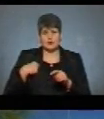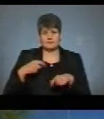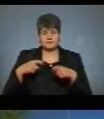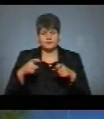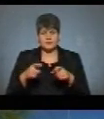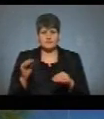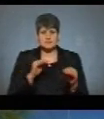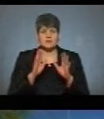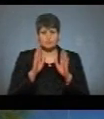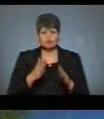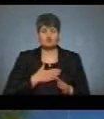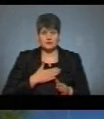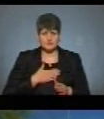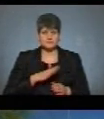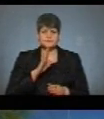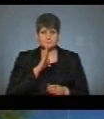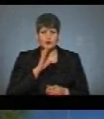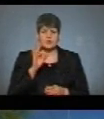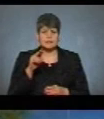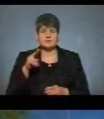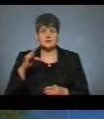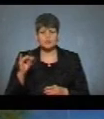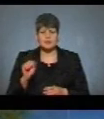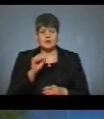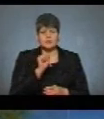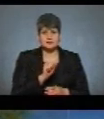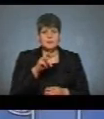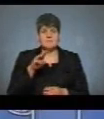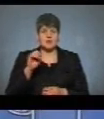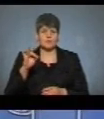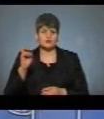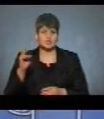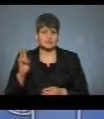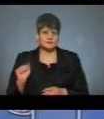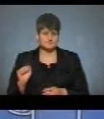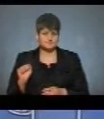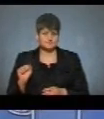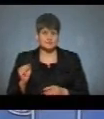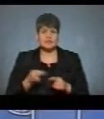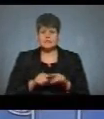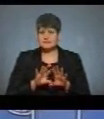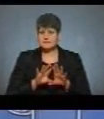української збірної будуть наші біатлоністки Олена Підгрушна та Анастасія Меркушина. І на